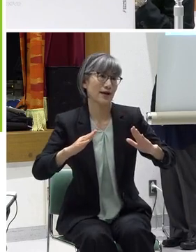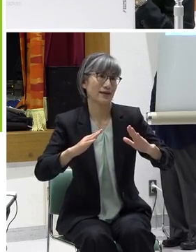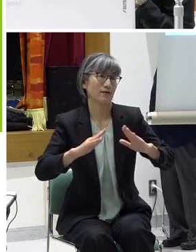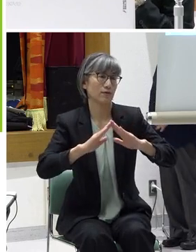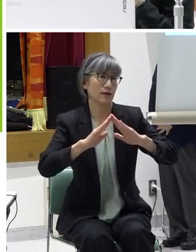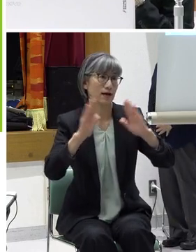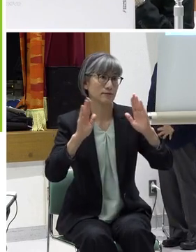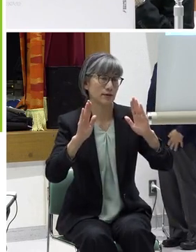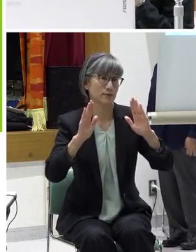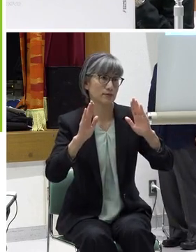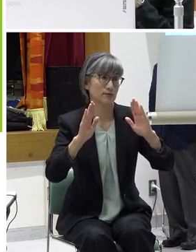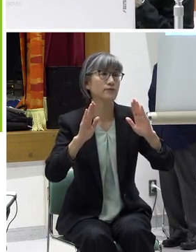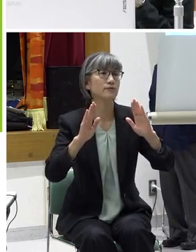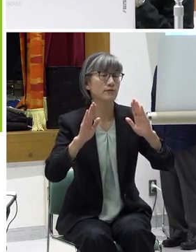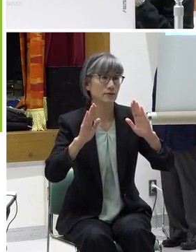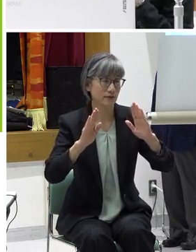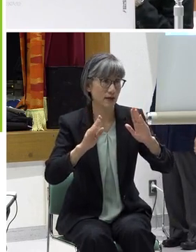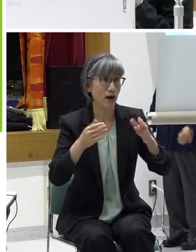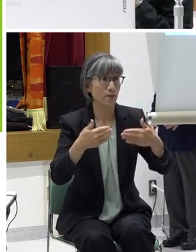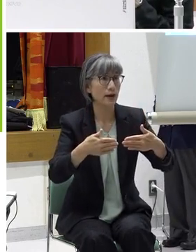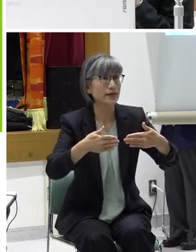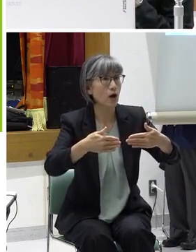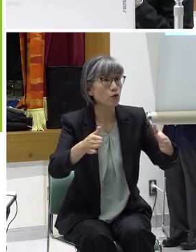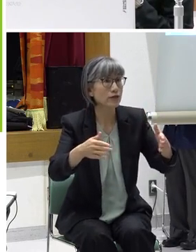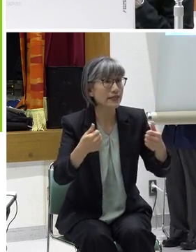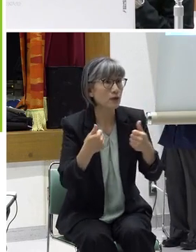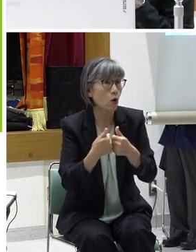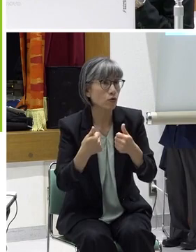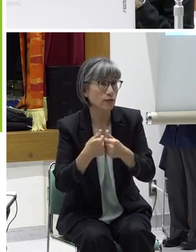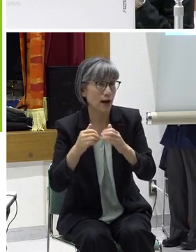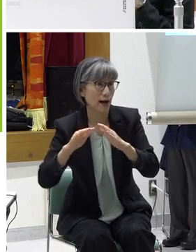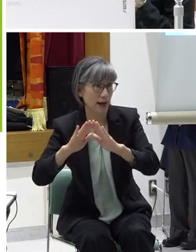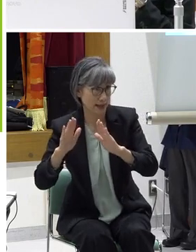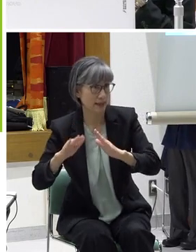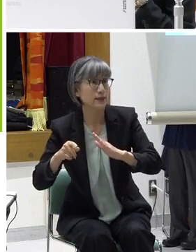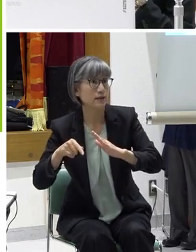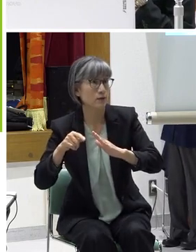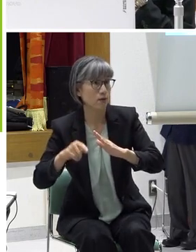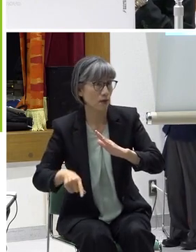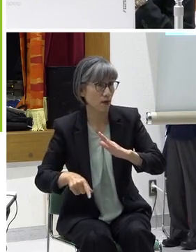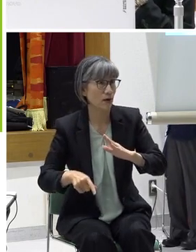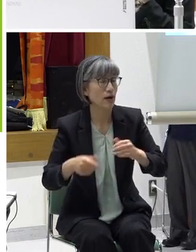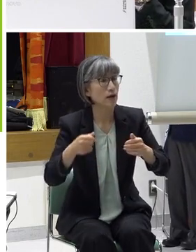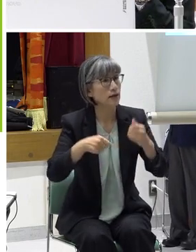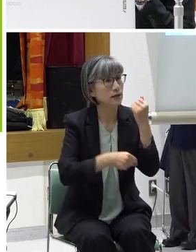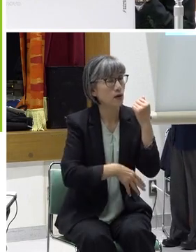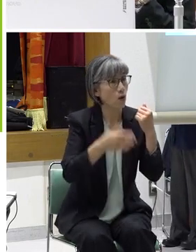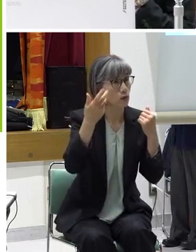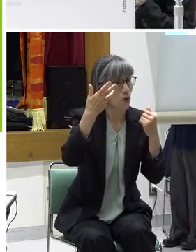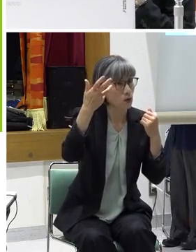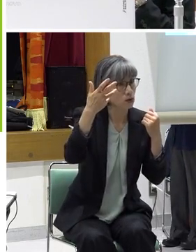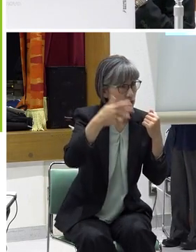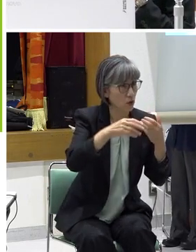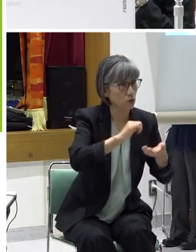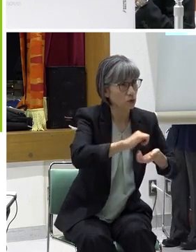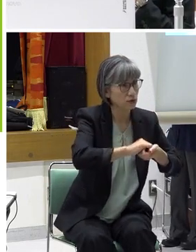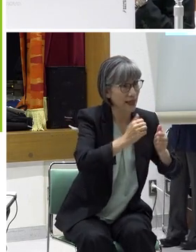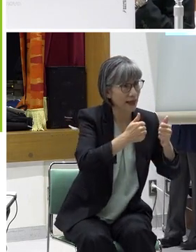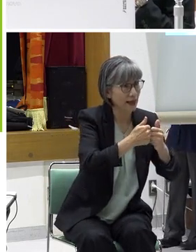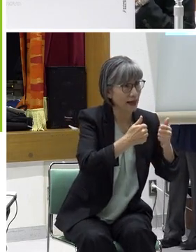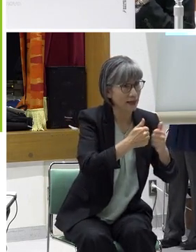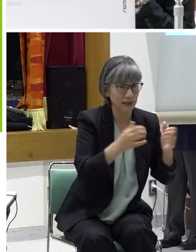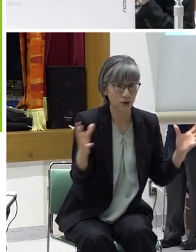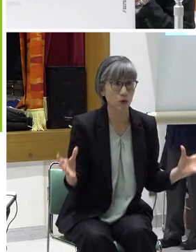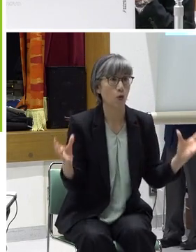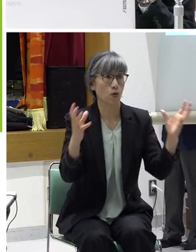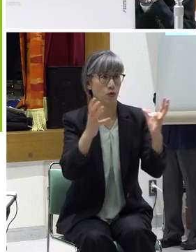、現在のバリアフリー懇談会と基本構想策定会議を統合し、吹田市バリアフ